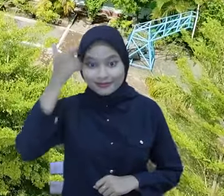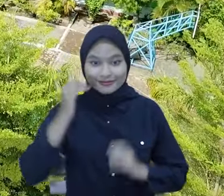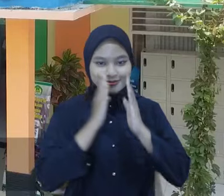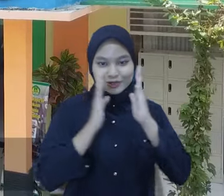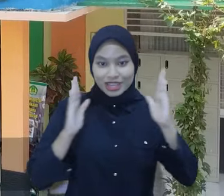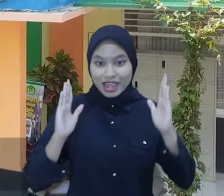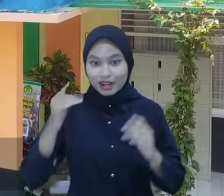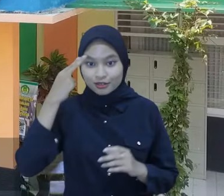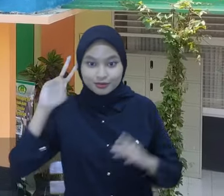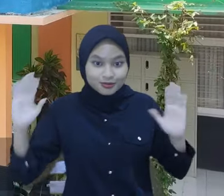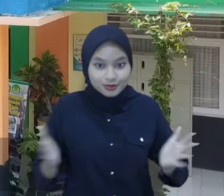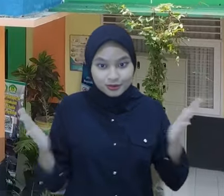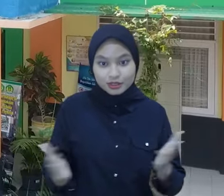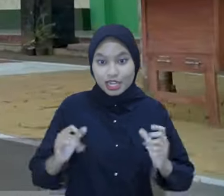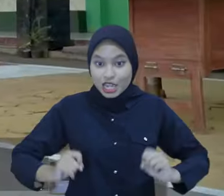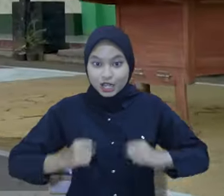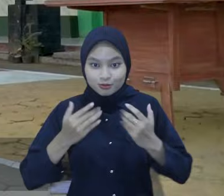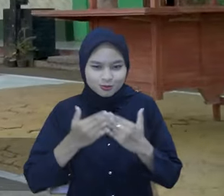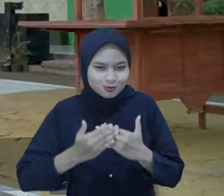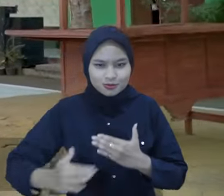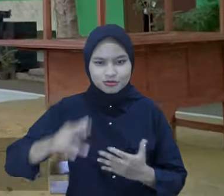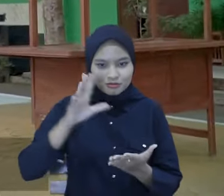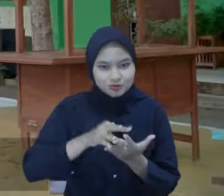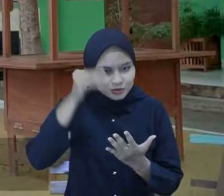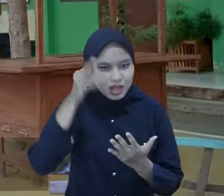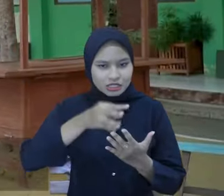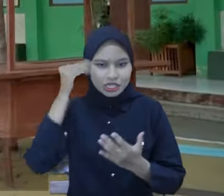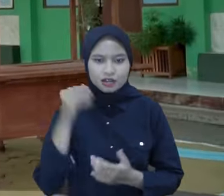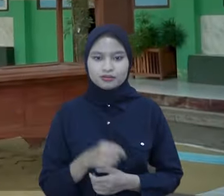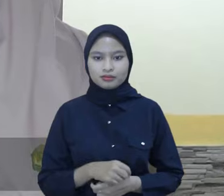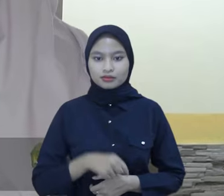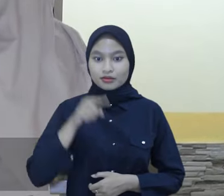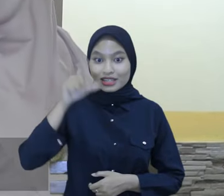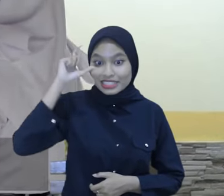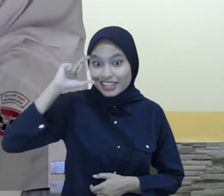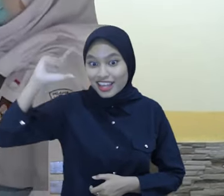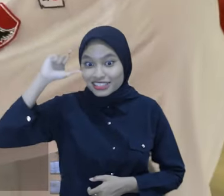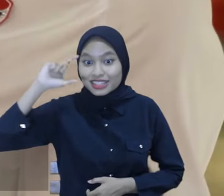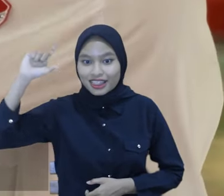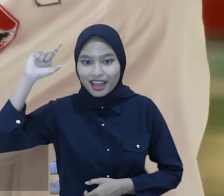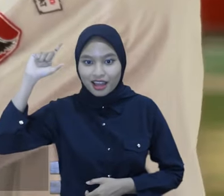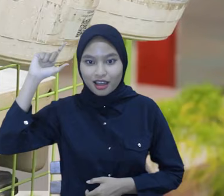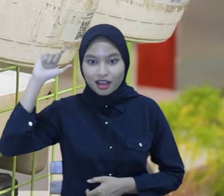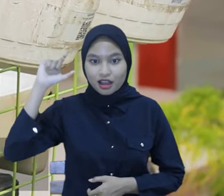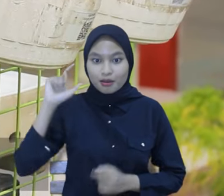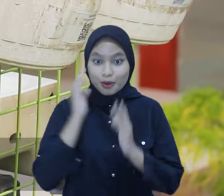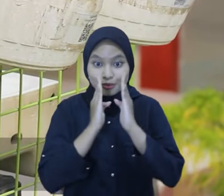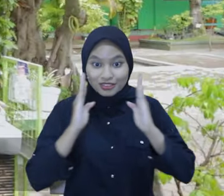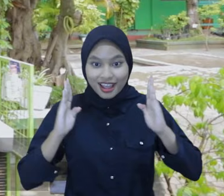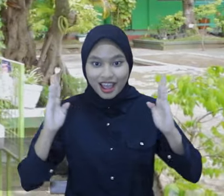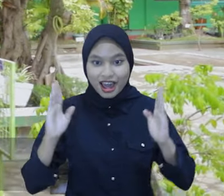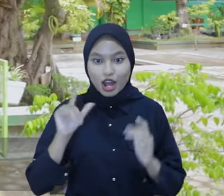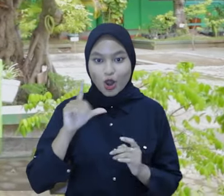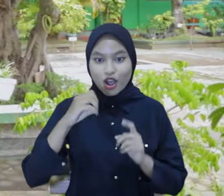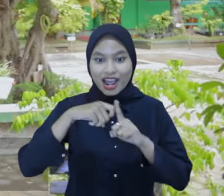Smart Library for Empowering Lifelong Learning adalah cita-cita luhur bagi